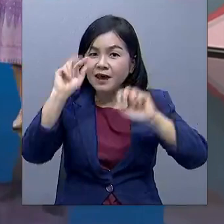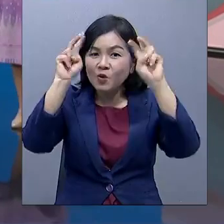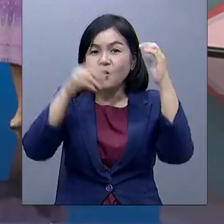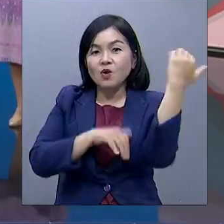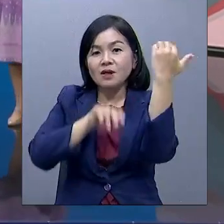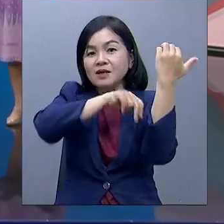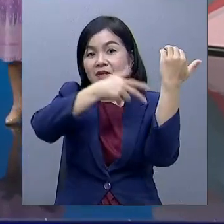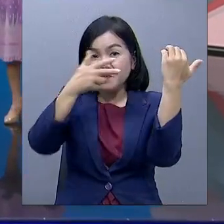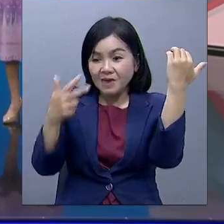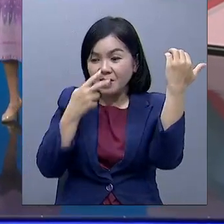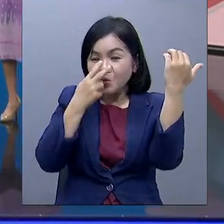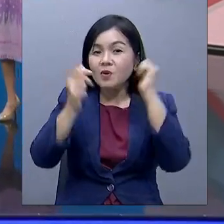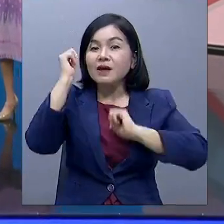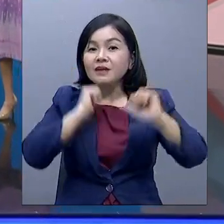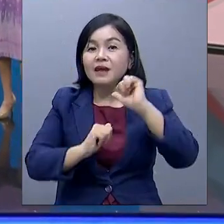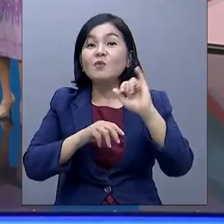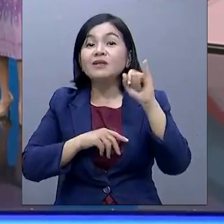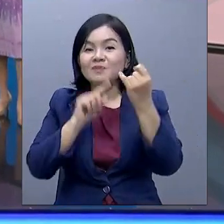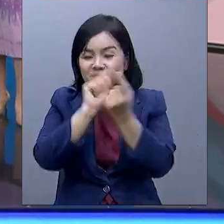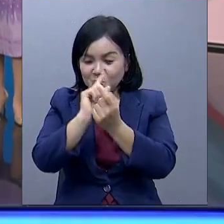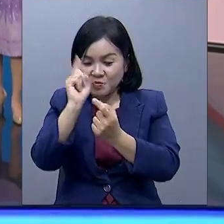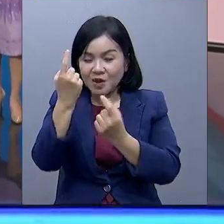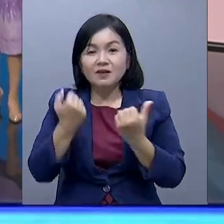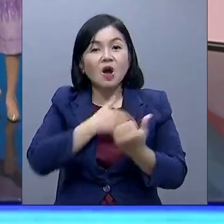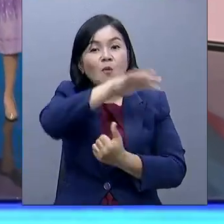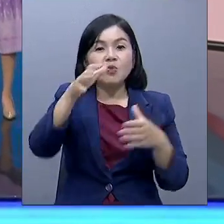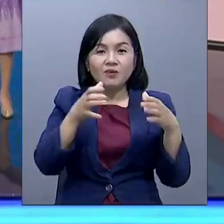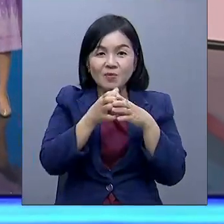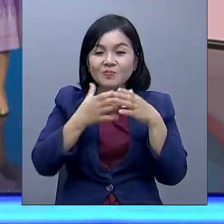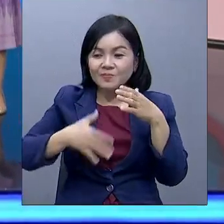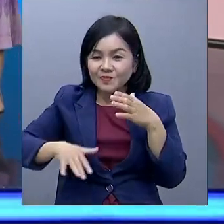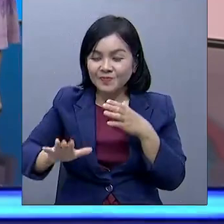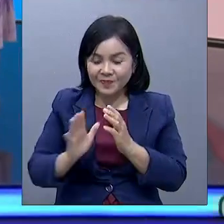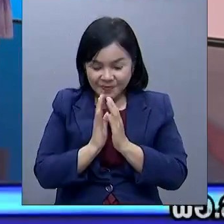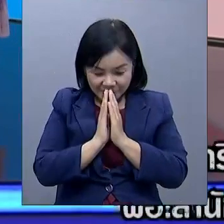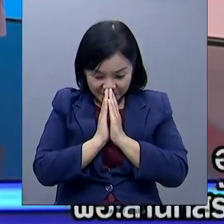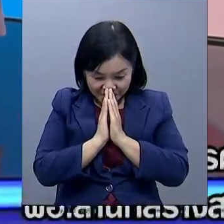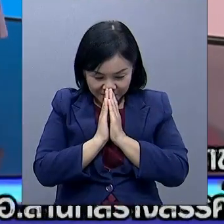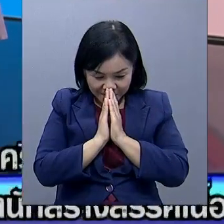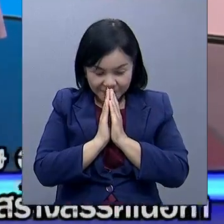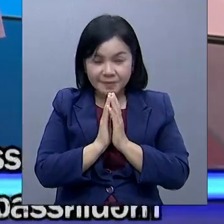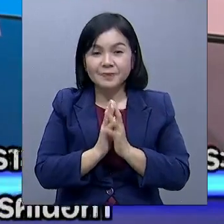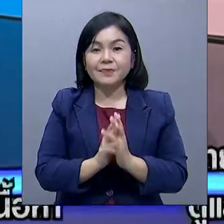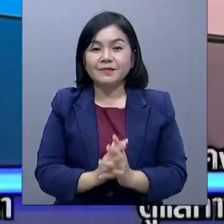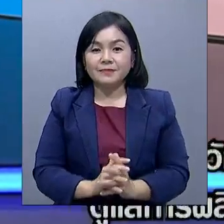ย PBS ด้วยนะคะแล้ววันจันทร์กลับมาอยู่ด้วยกันใหม่วันนี้เราทั้งหมดลาไปก่อนสวัสดีค่ะ สวัสดีค่ะ